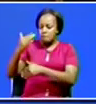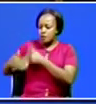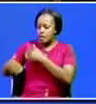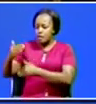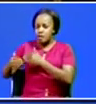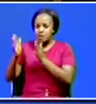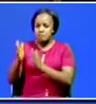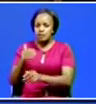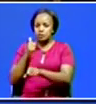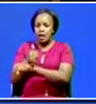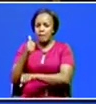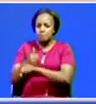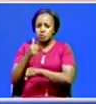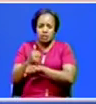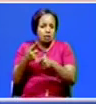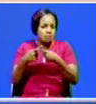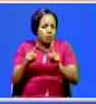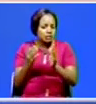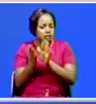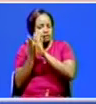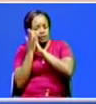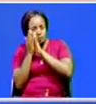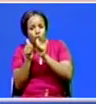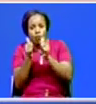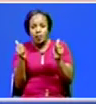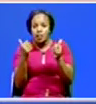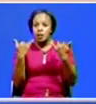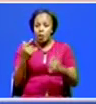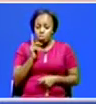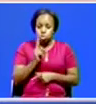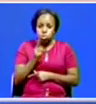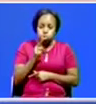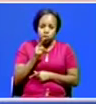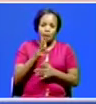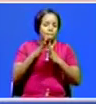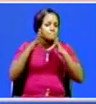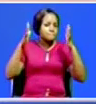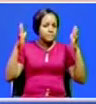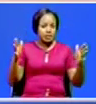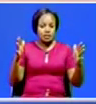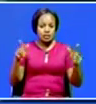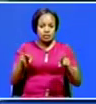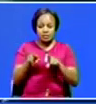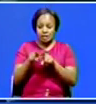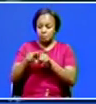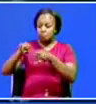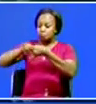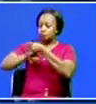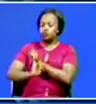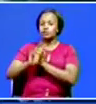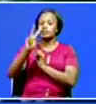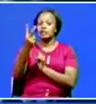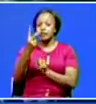hakosi usingizi. Kwa sasa sehemu za siri zimefika magotini, na akiwa na mke wa pili baada ya wa kwanza